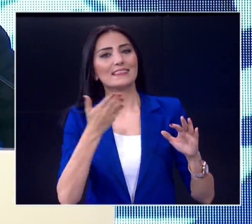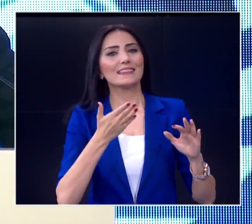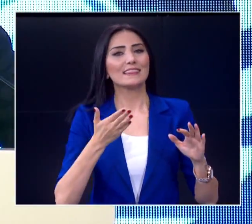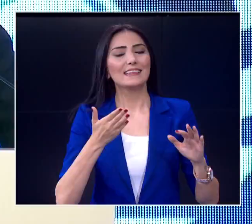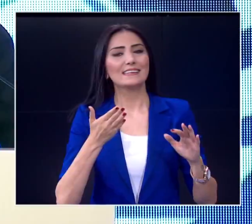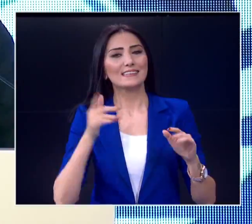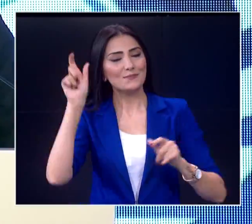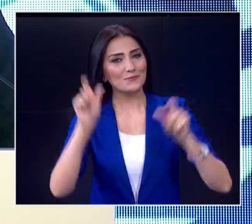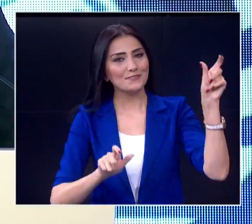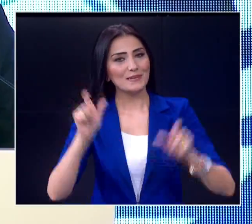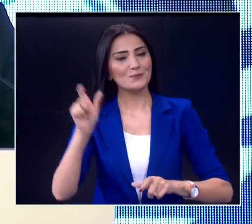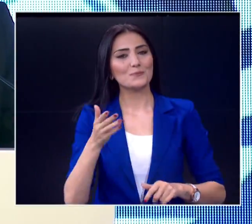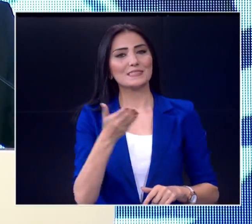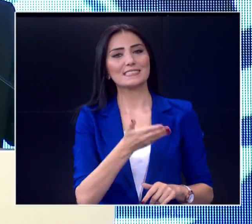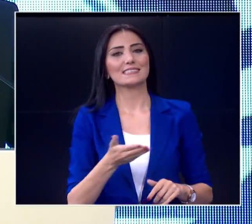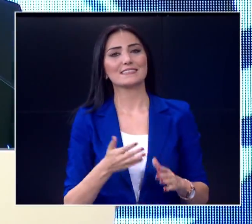mensupları,